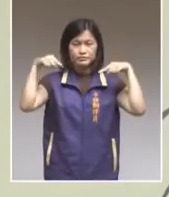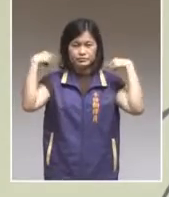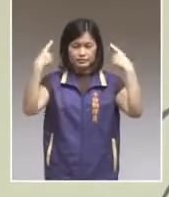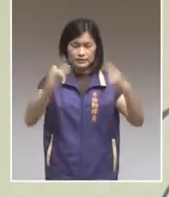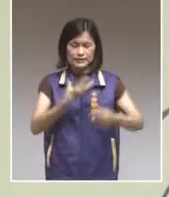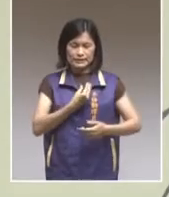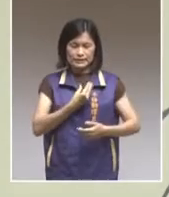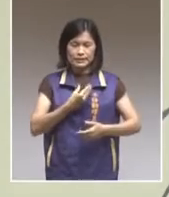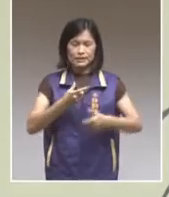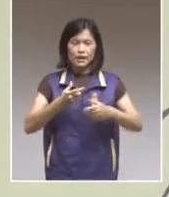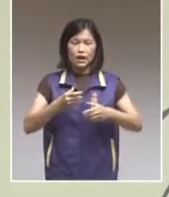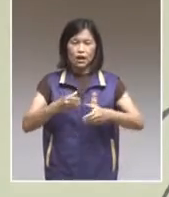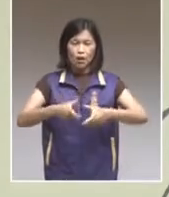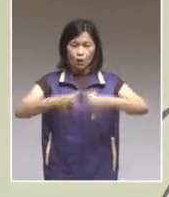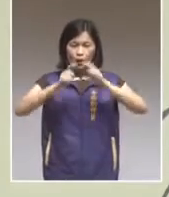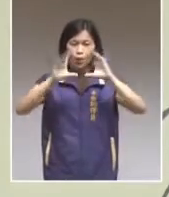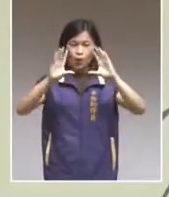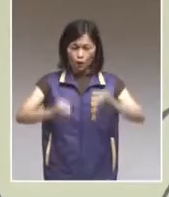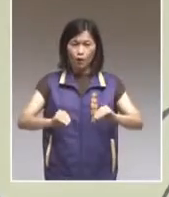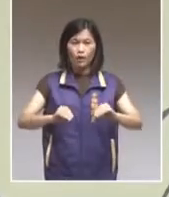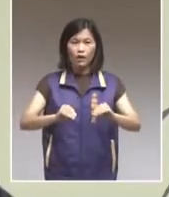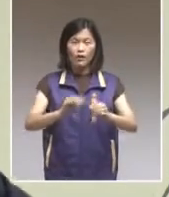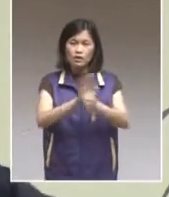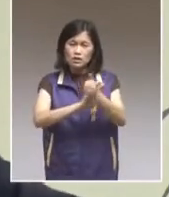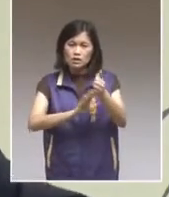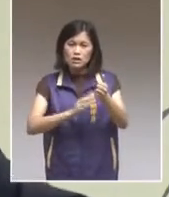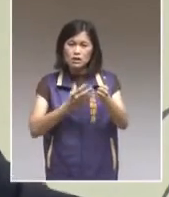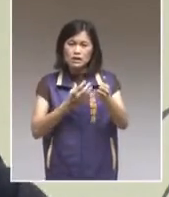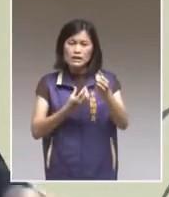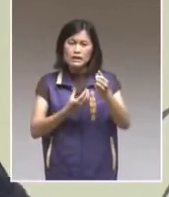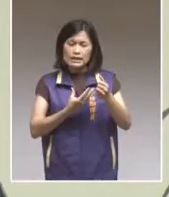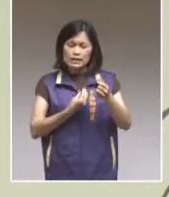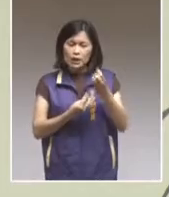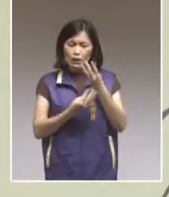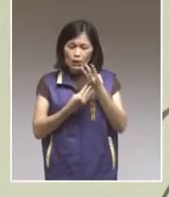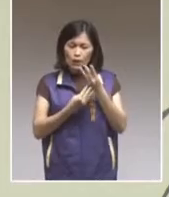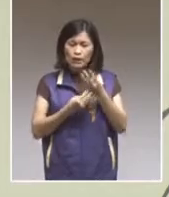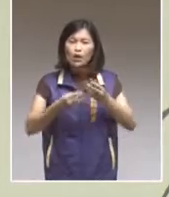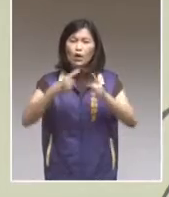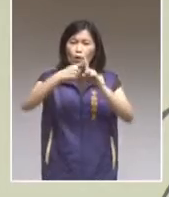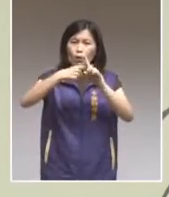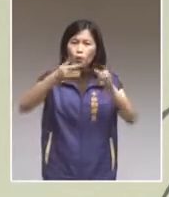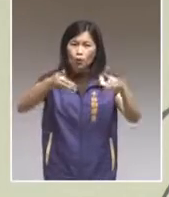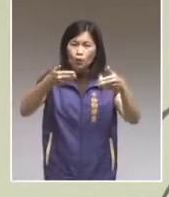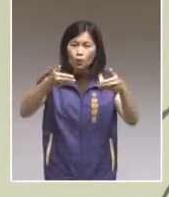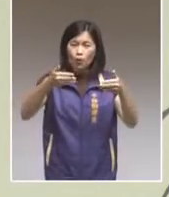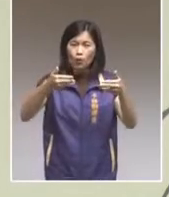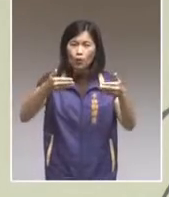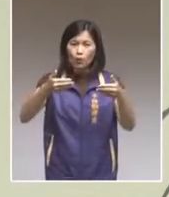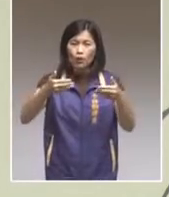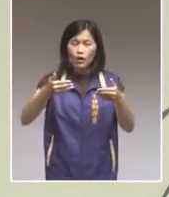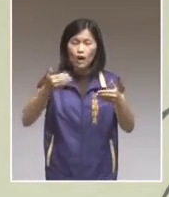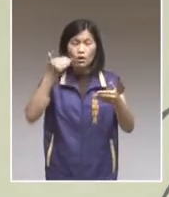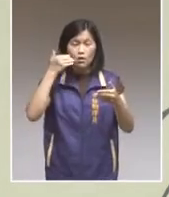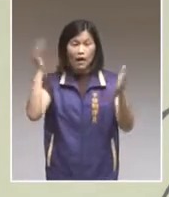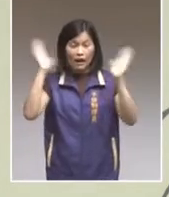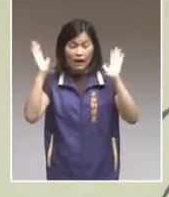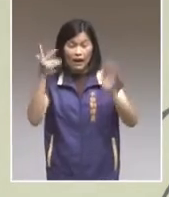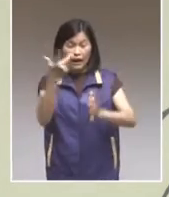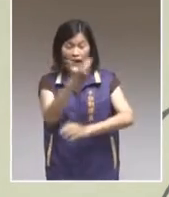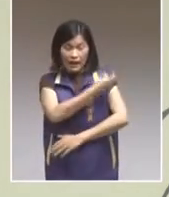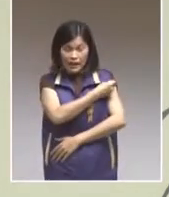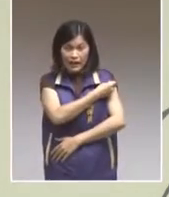能，所以它引起的心肌炎其实都非常轻。所以整个来讲儿童接种新